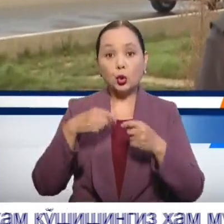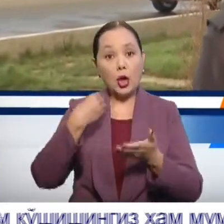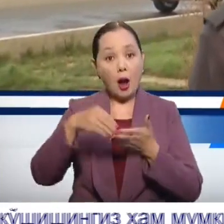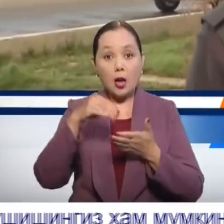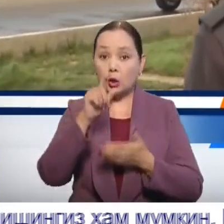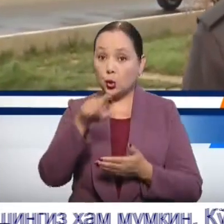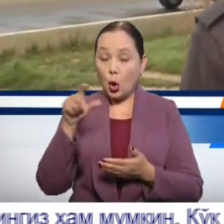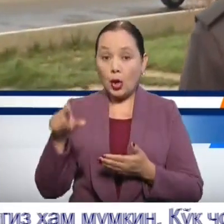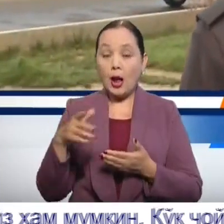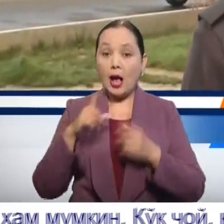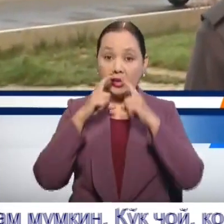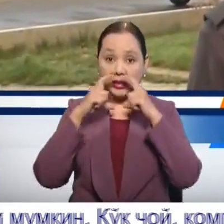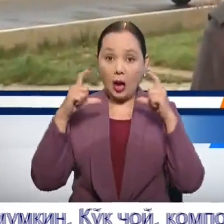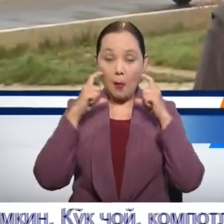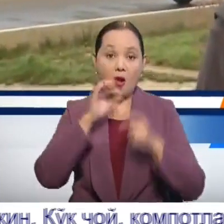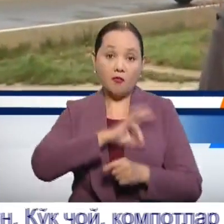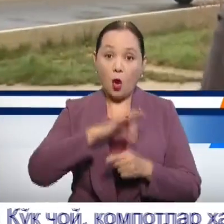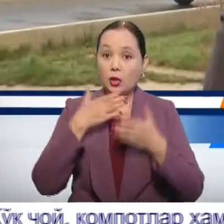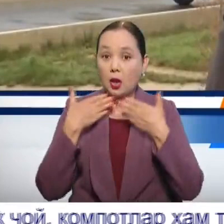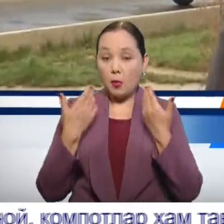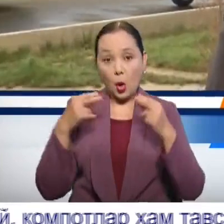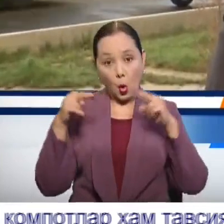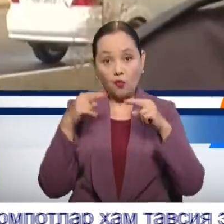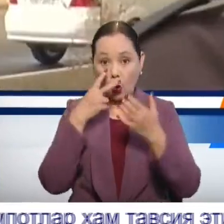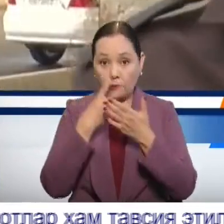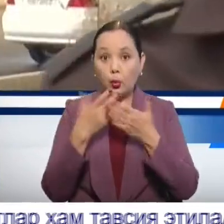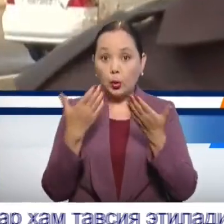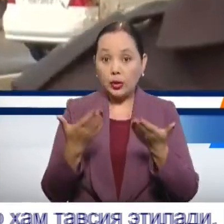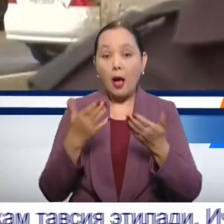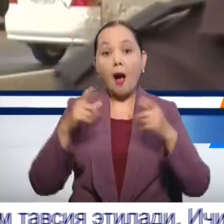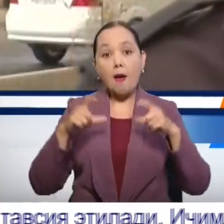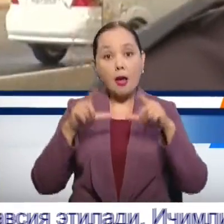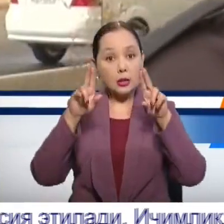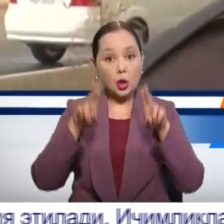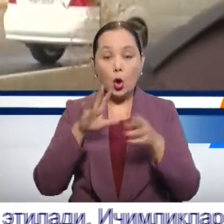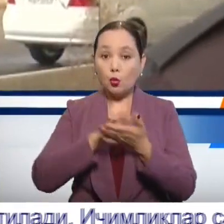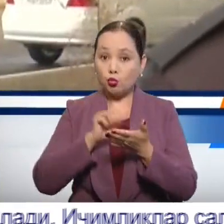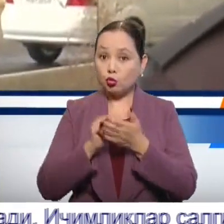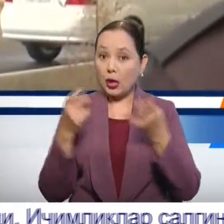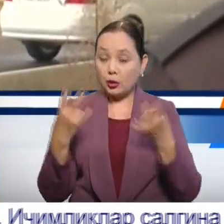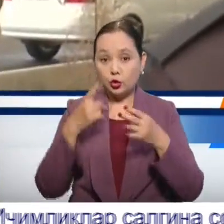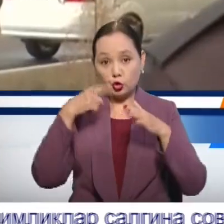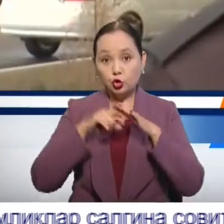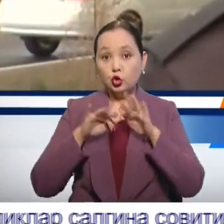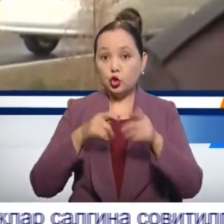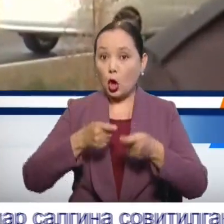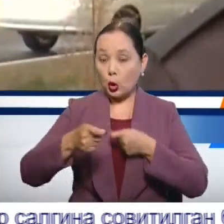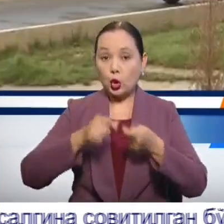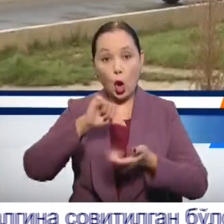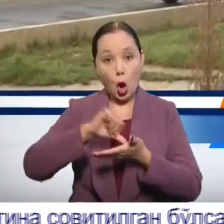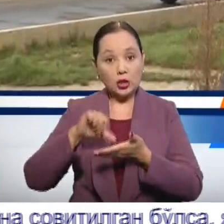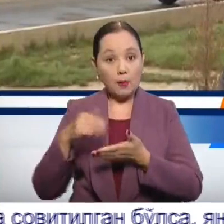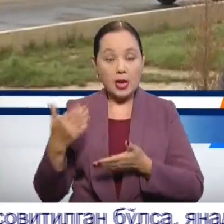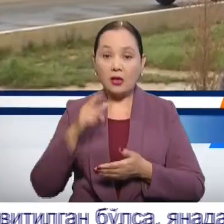xaridorlar tibbiy niqobdan foydalanmayotganligini guvohi bo'ldik. Karantin qoidalarini buzganlik uchun ichki ishlar idoralari xodimlari